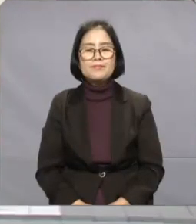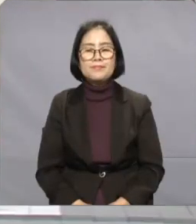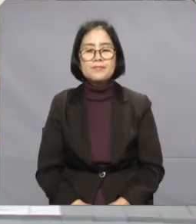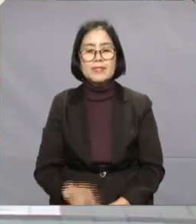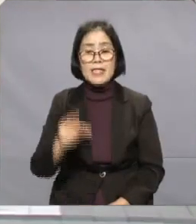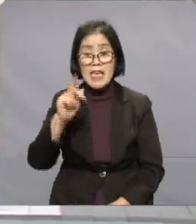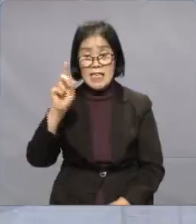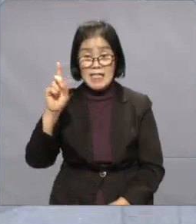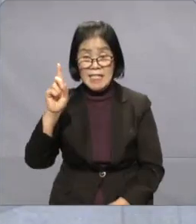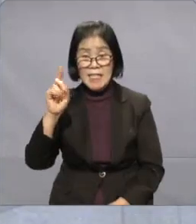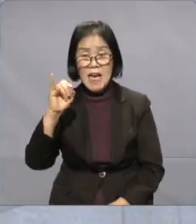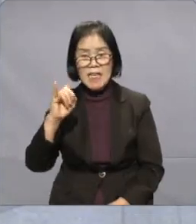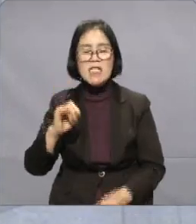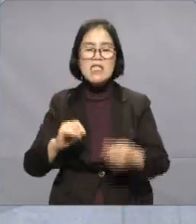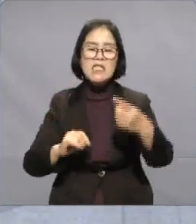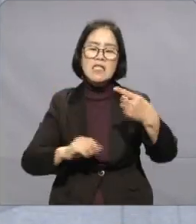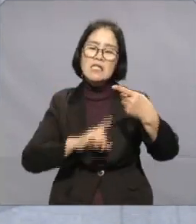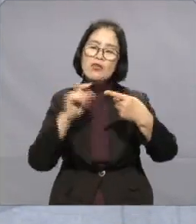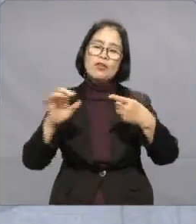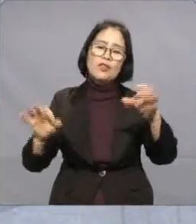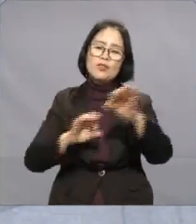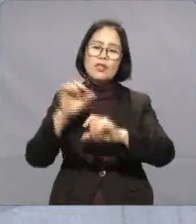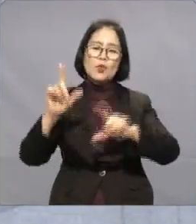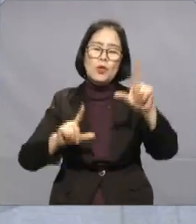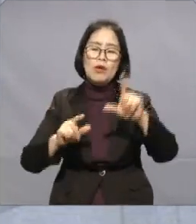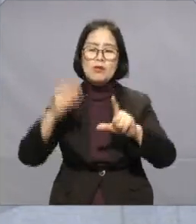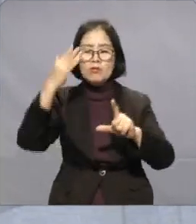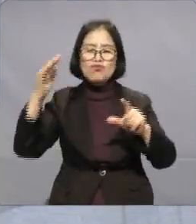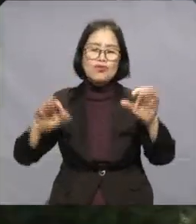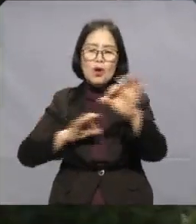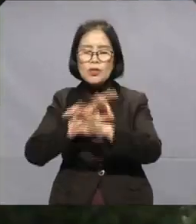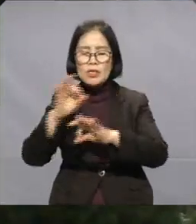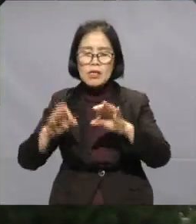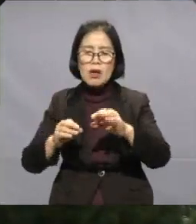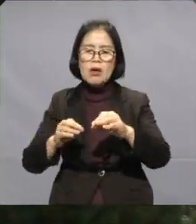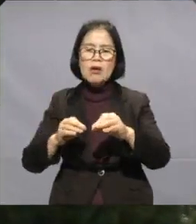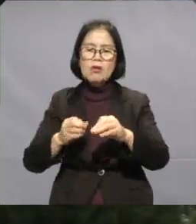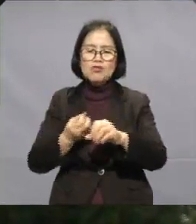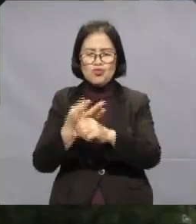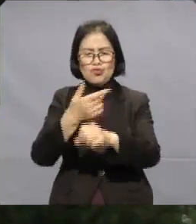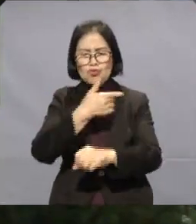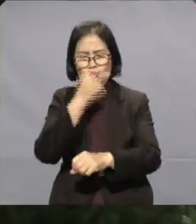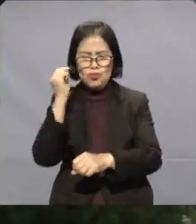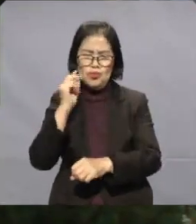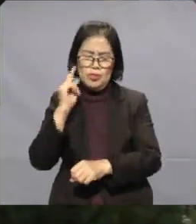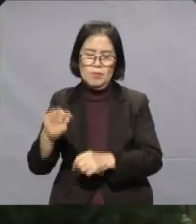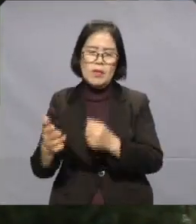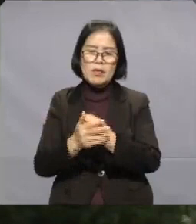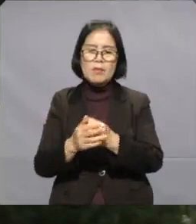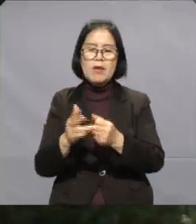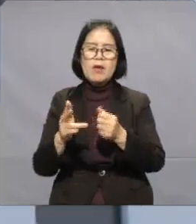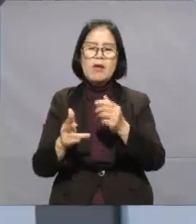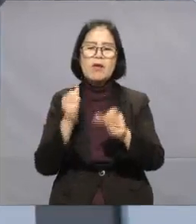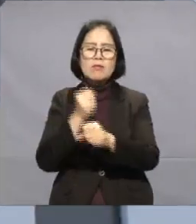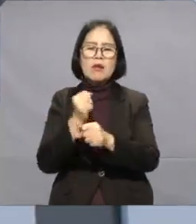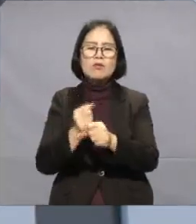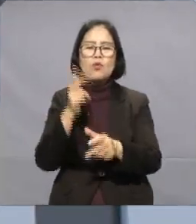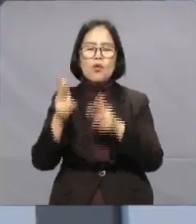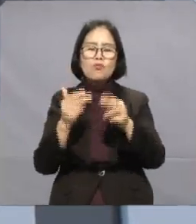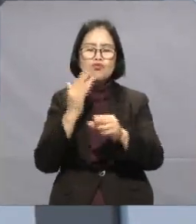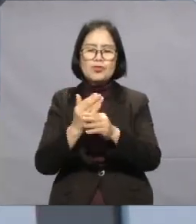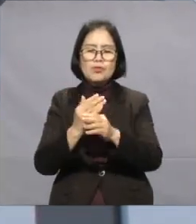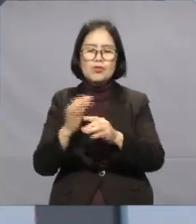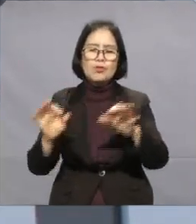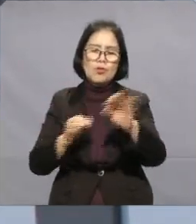KDI는 1월 경제 동향에서 최근 우리 경제는 수출 부진이 심화함에 따라 제조업을 중심으로 경기 둔화가